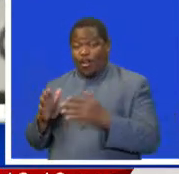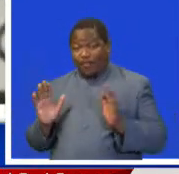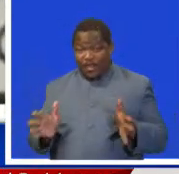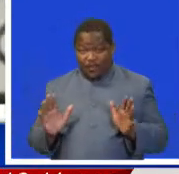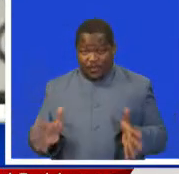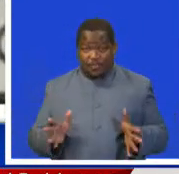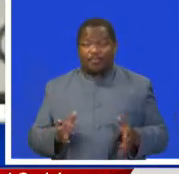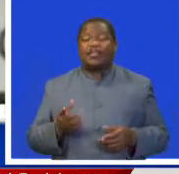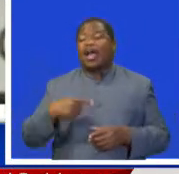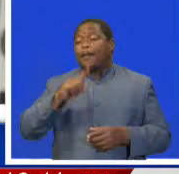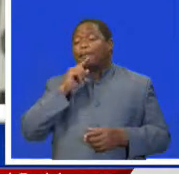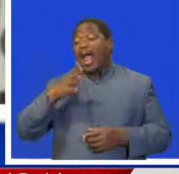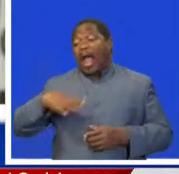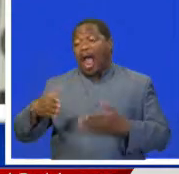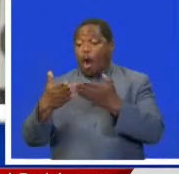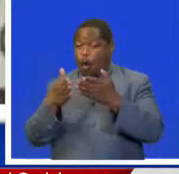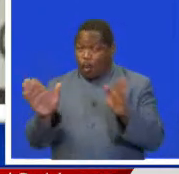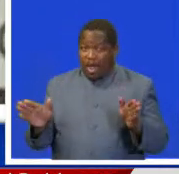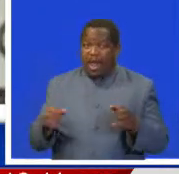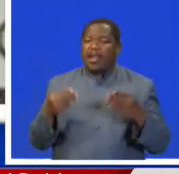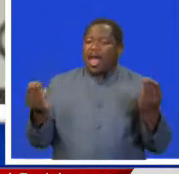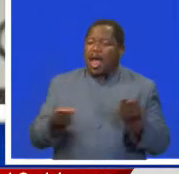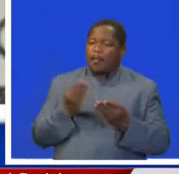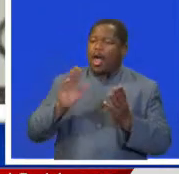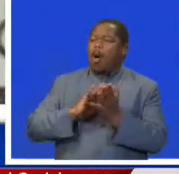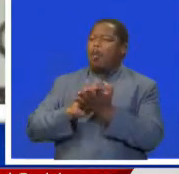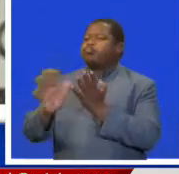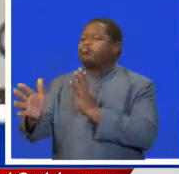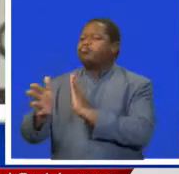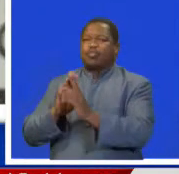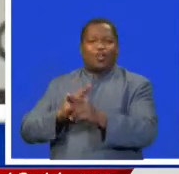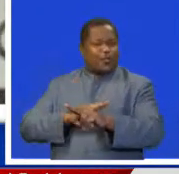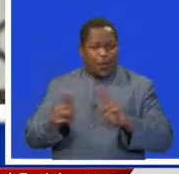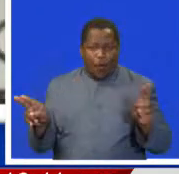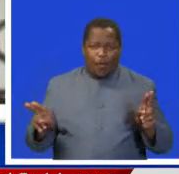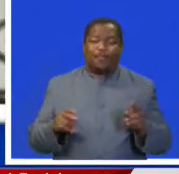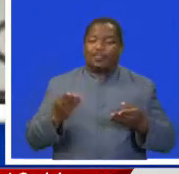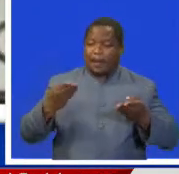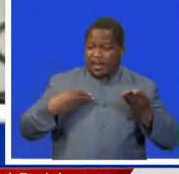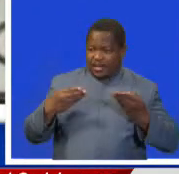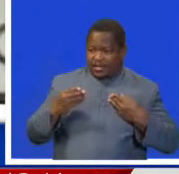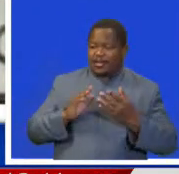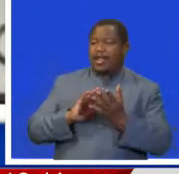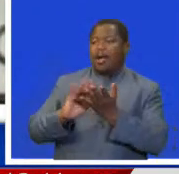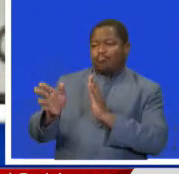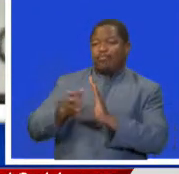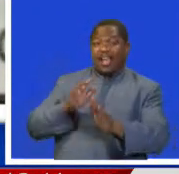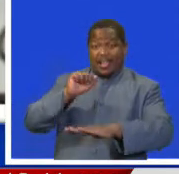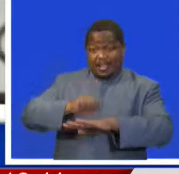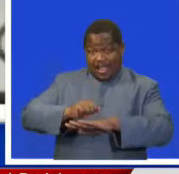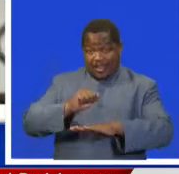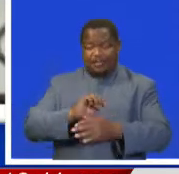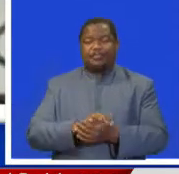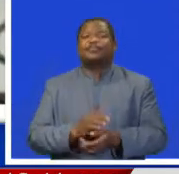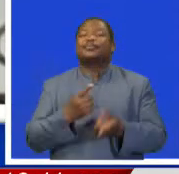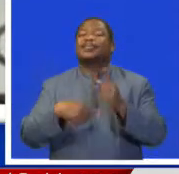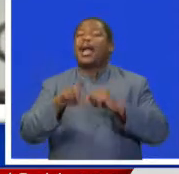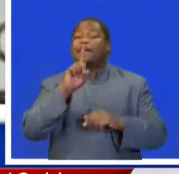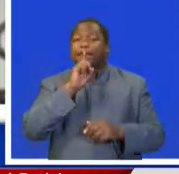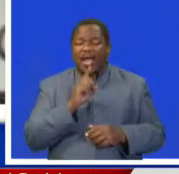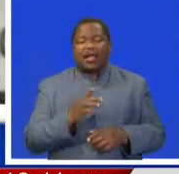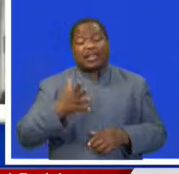kusaphuma siyade ukuthi kubonale izindawo lama informal crossings lapho banda abaningi bakhrosa baye